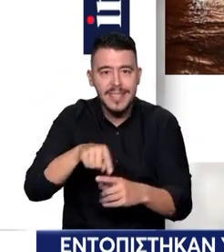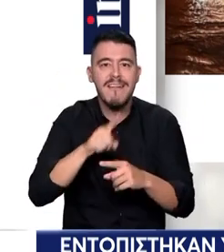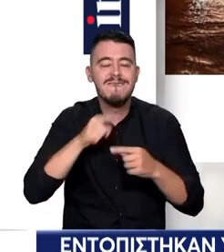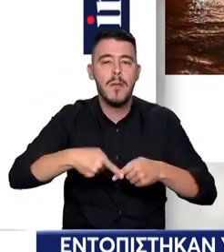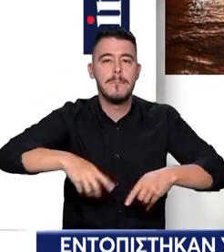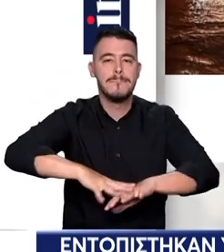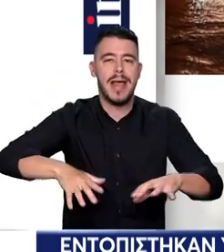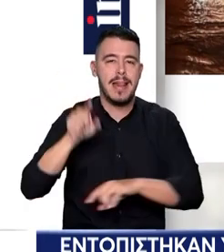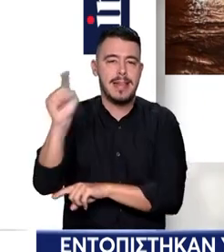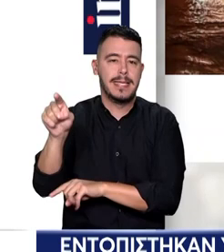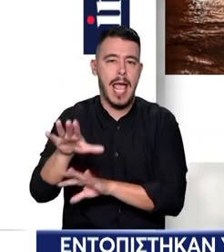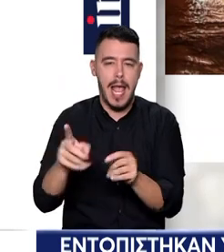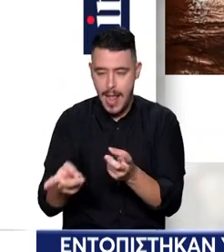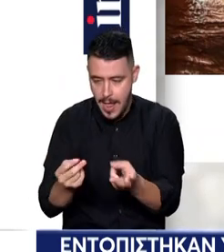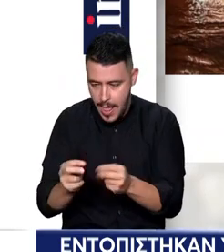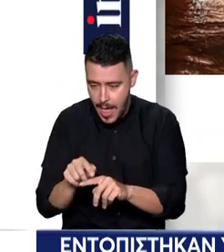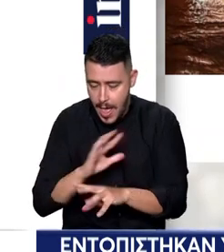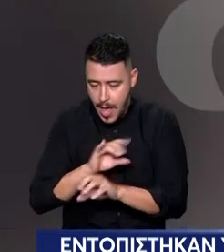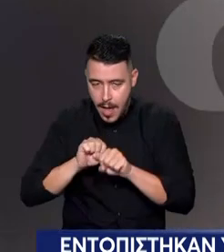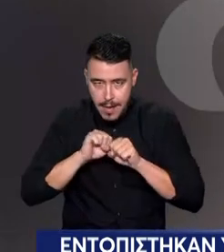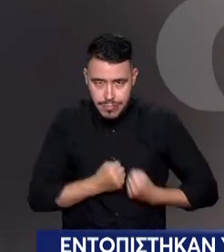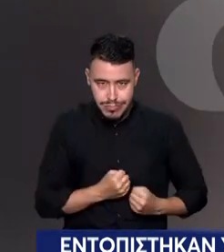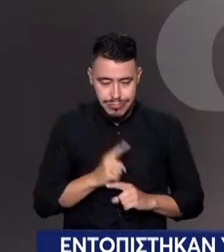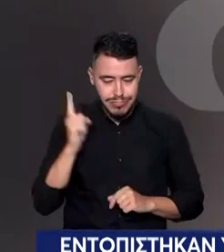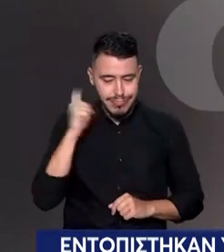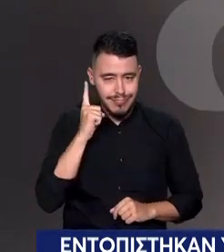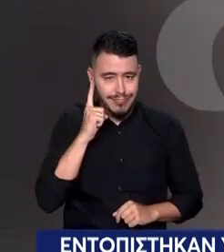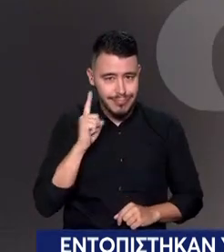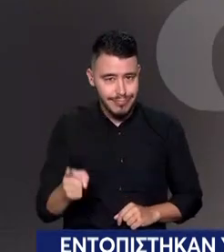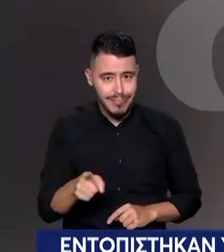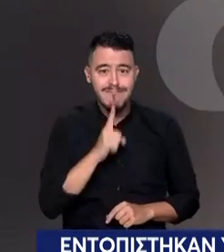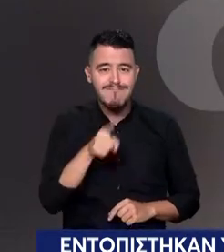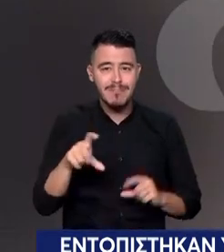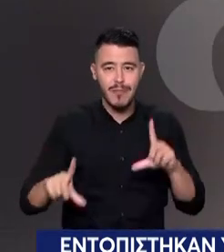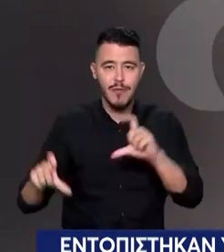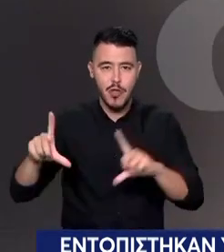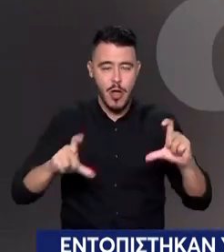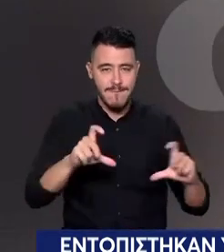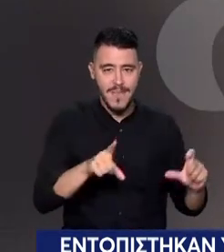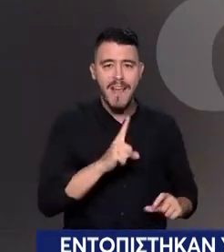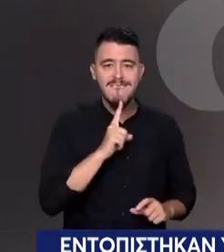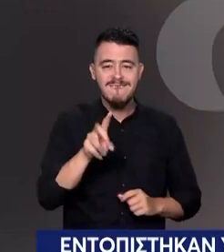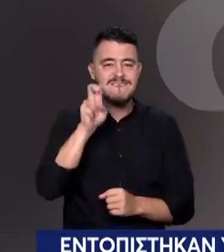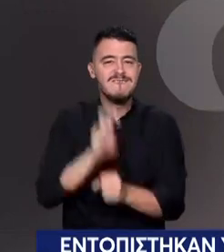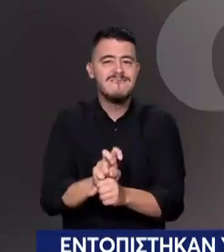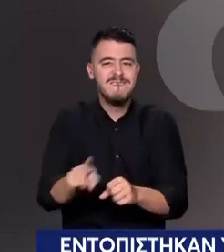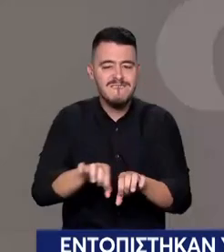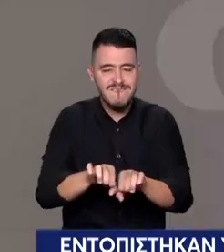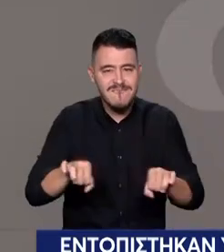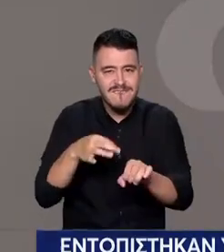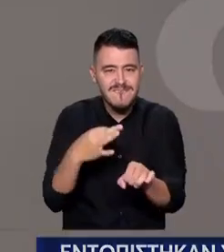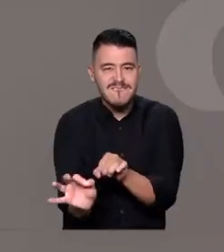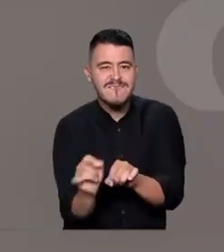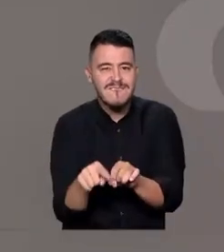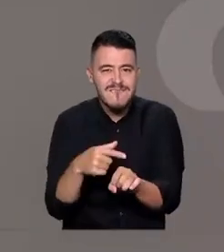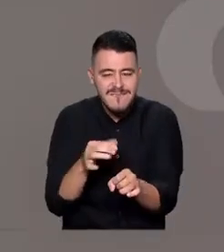υπόθεση της Θαλαμιγού στο όμορφο νησί στο Σαρονικό. Σε αυτές τις φωτογραφίες απεικονίζονται φωτογραφικά τα σημεία των υπολοιμάτων των κροτίδων. Αυτό το νέο έβριμα